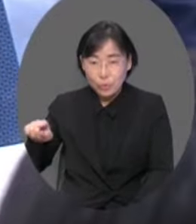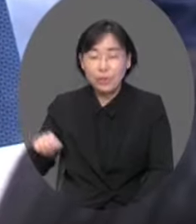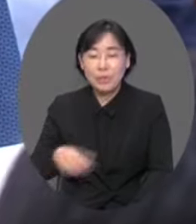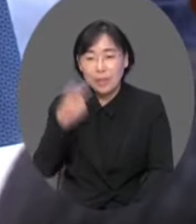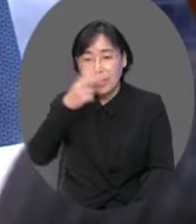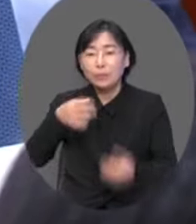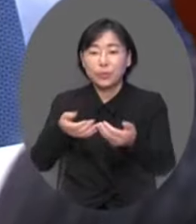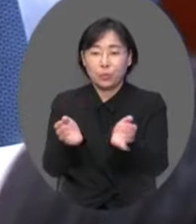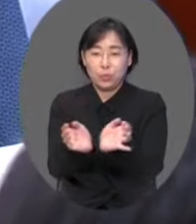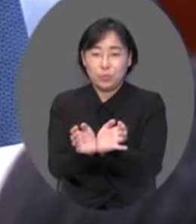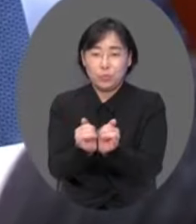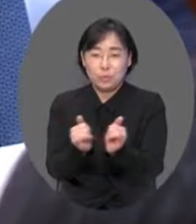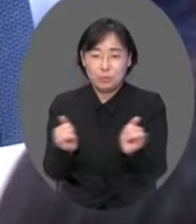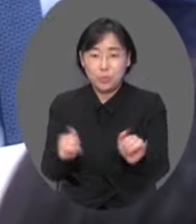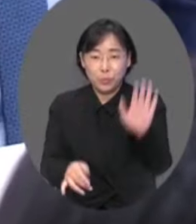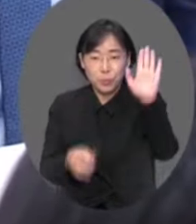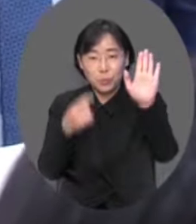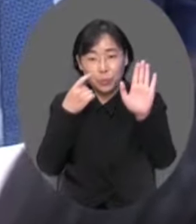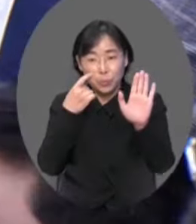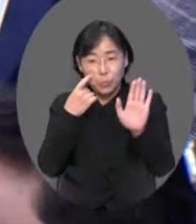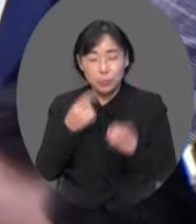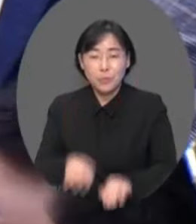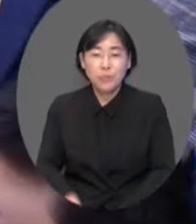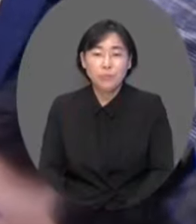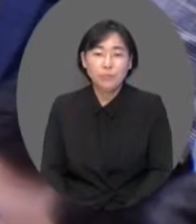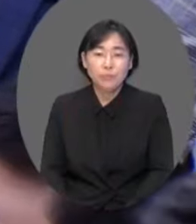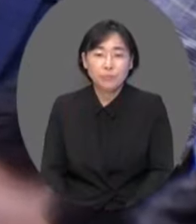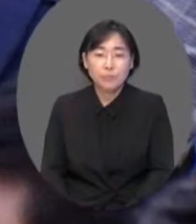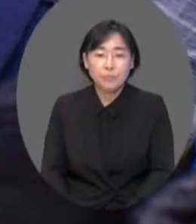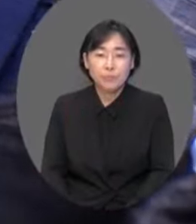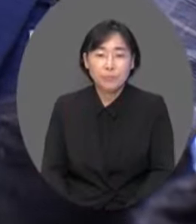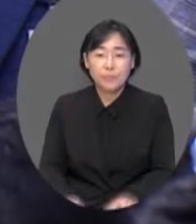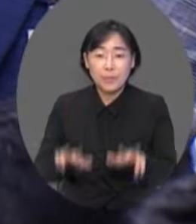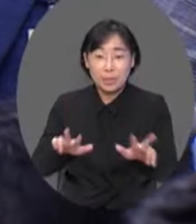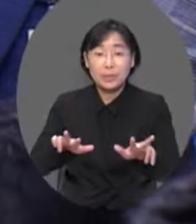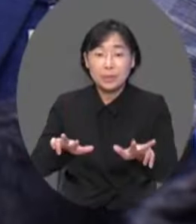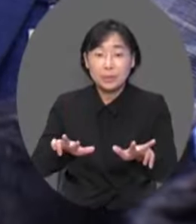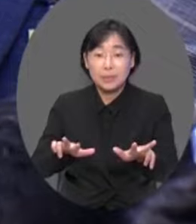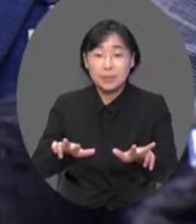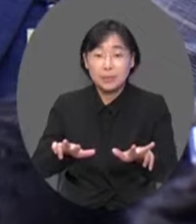손들어 보세요. 지금 현재 파견 중이죠.